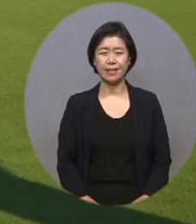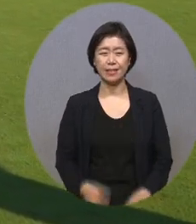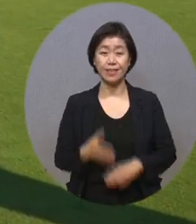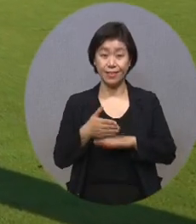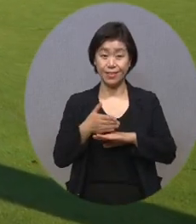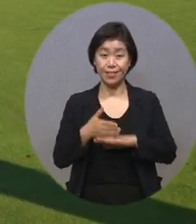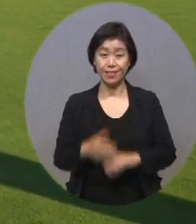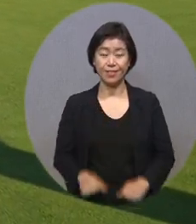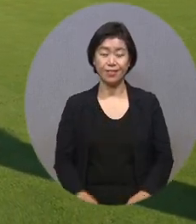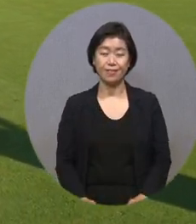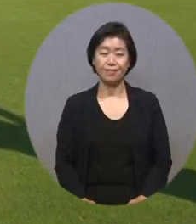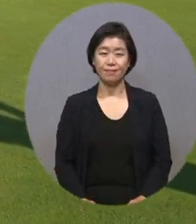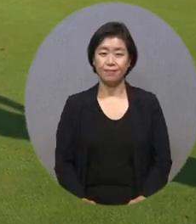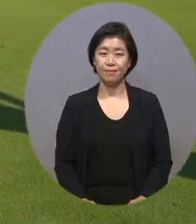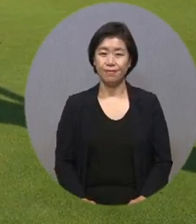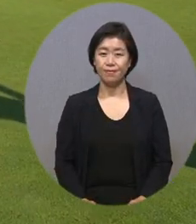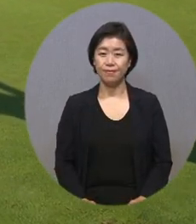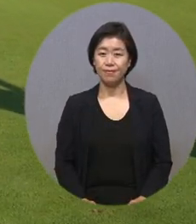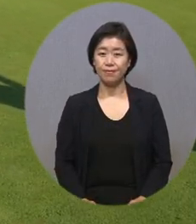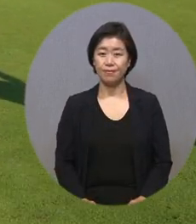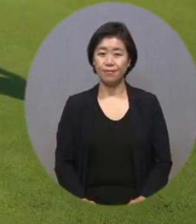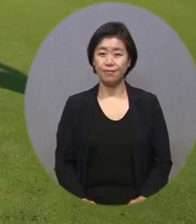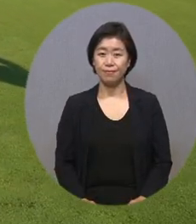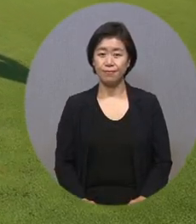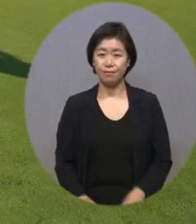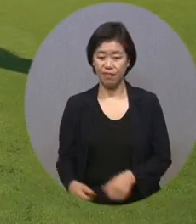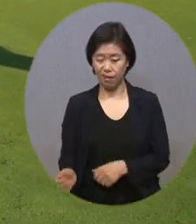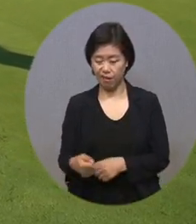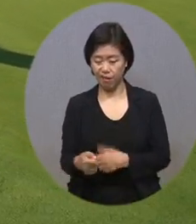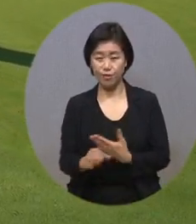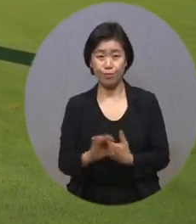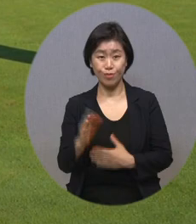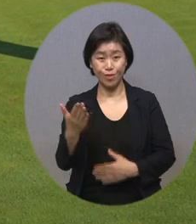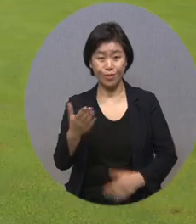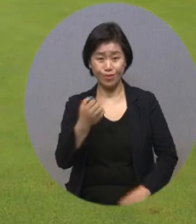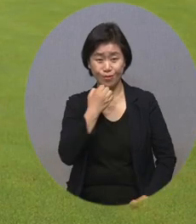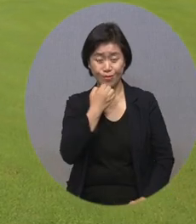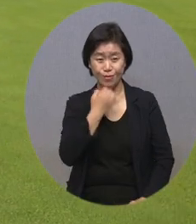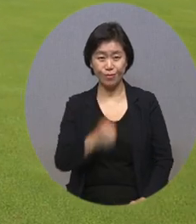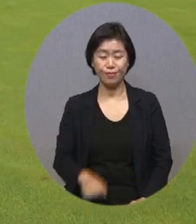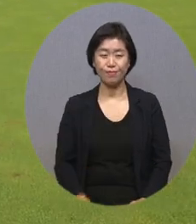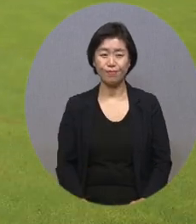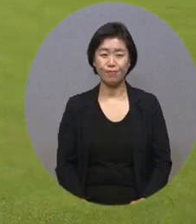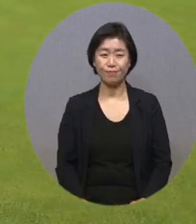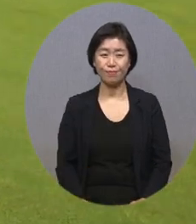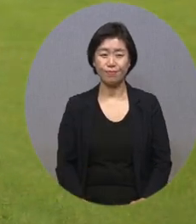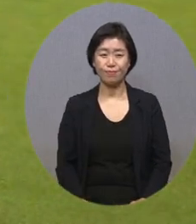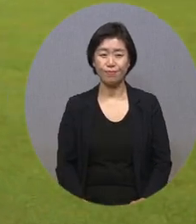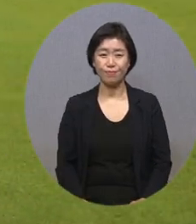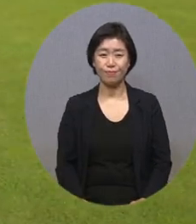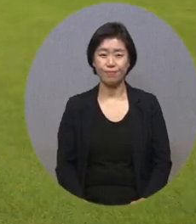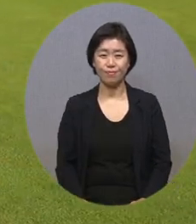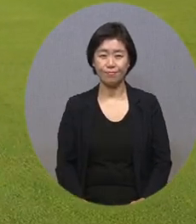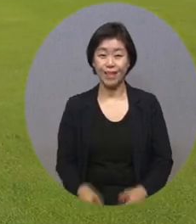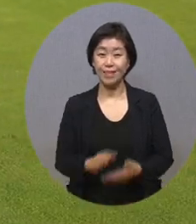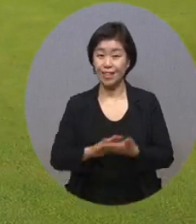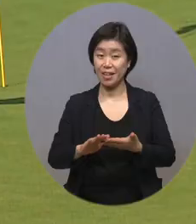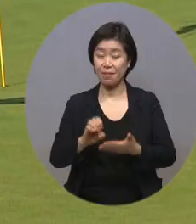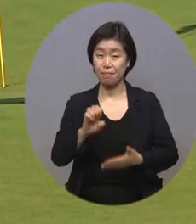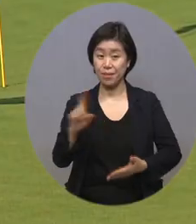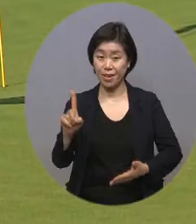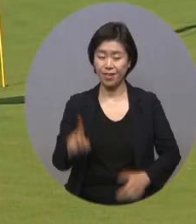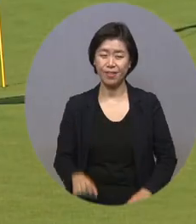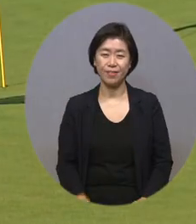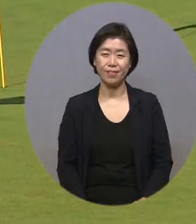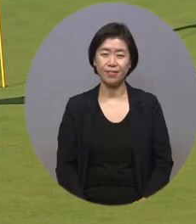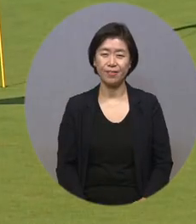아, 이렇게 하면 되네. 한 손으로 할 걸. 그 근데. 에스파. 에스파.